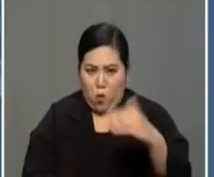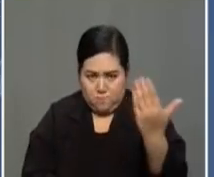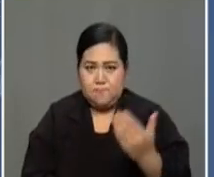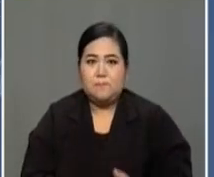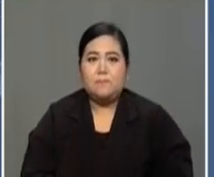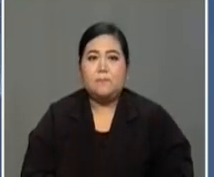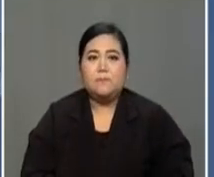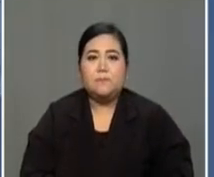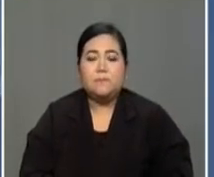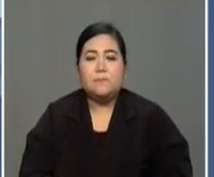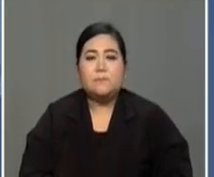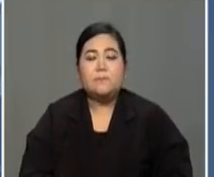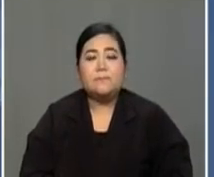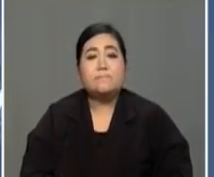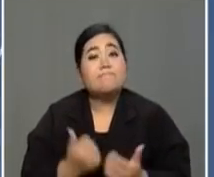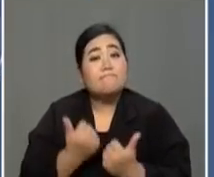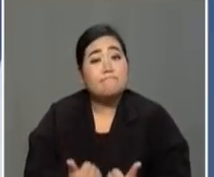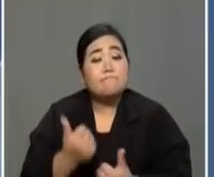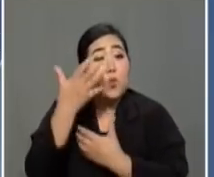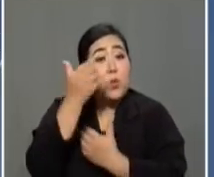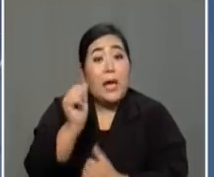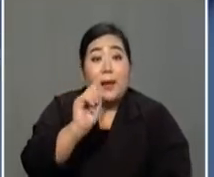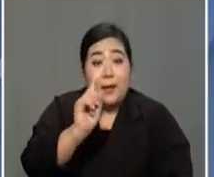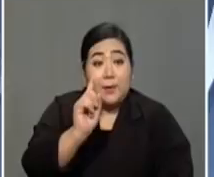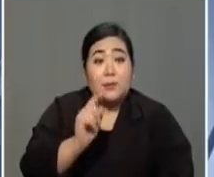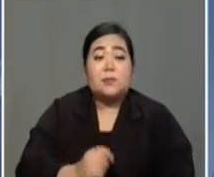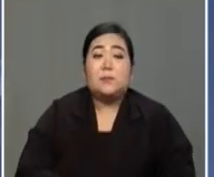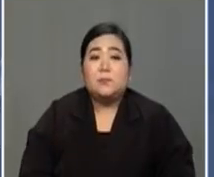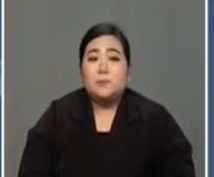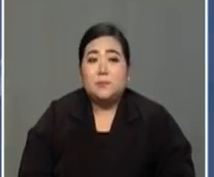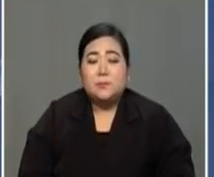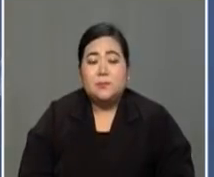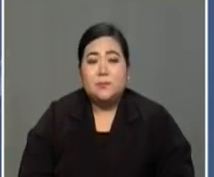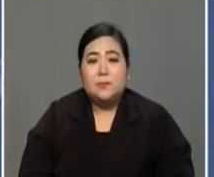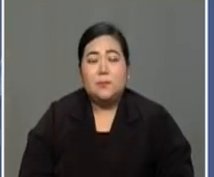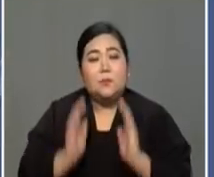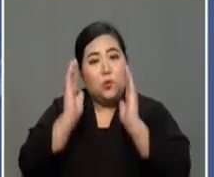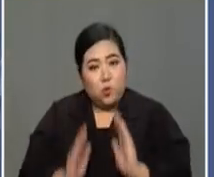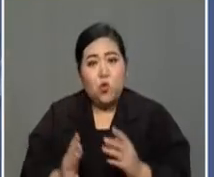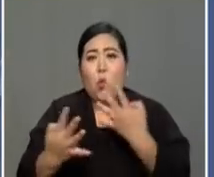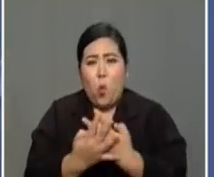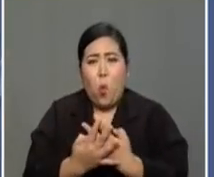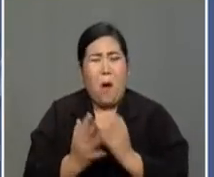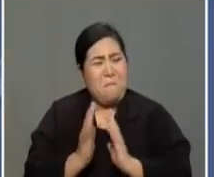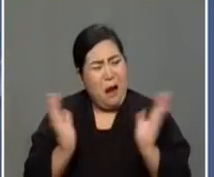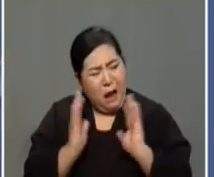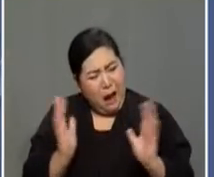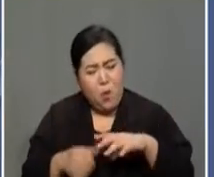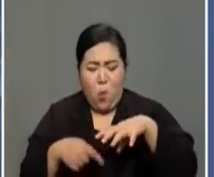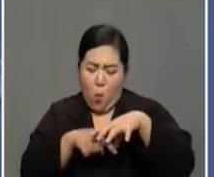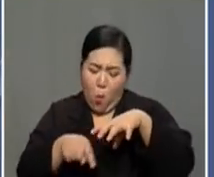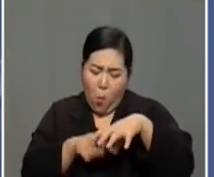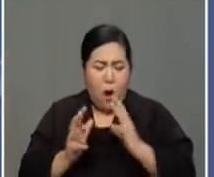ครับตอนนี้เนี่ยอีกประเด็นหนึ่งน่าสนใจนะฮะท่านผู้ชมครับท่านบอกว่านักโทษเนี่ยล้นคุกนะตอน